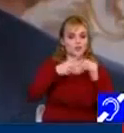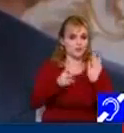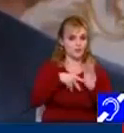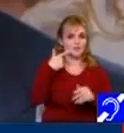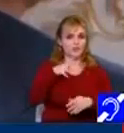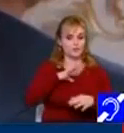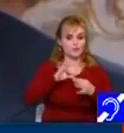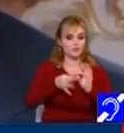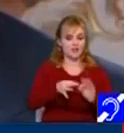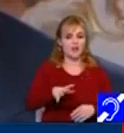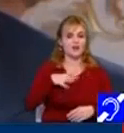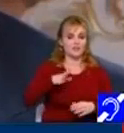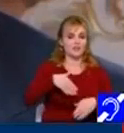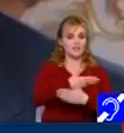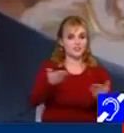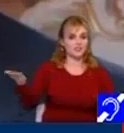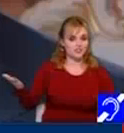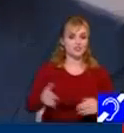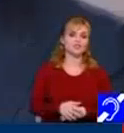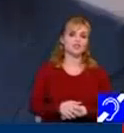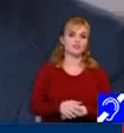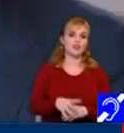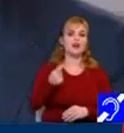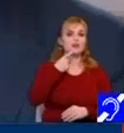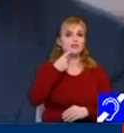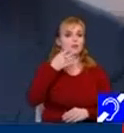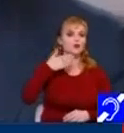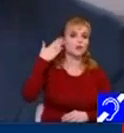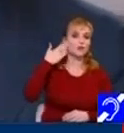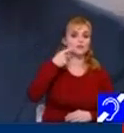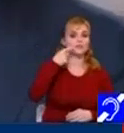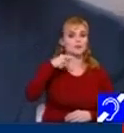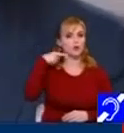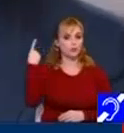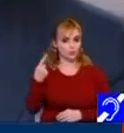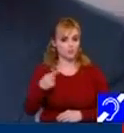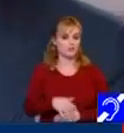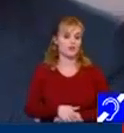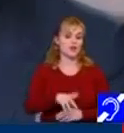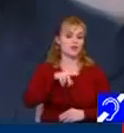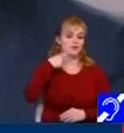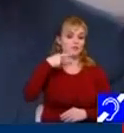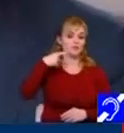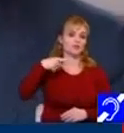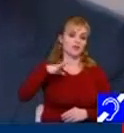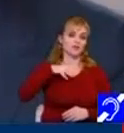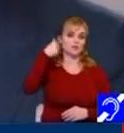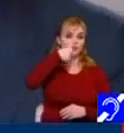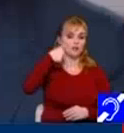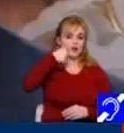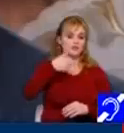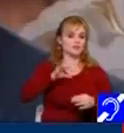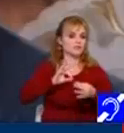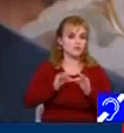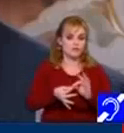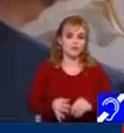a rostit tradiționalul discurs al președintelui în limbile română și rusă. Șeful statului spune că anul 2017 a fost